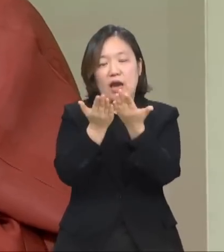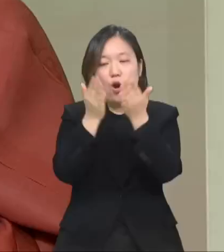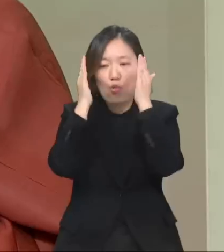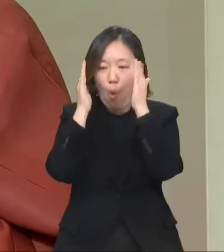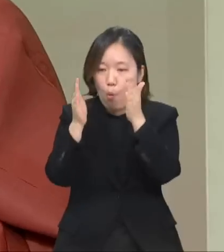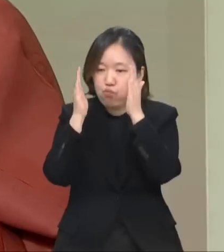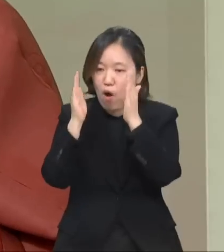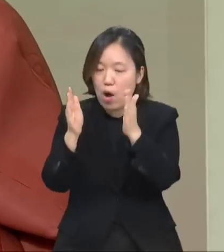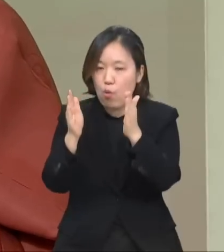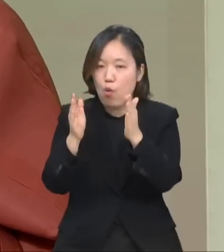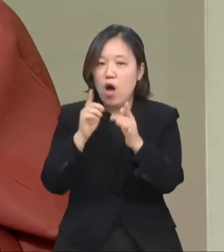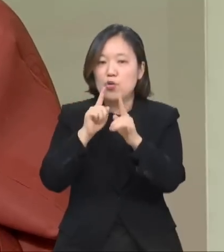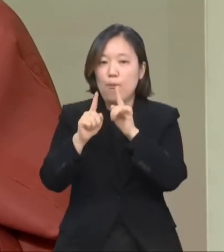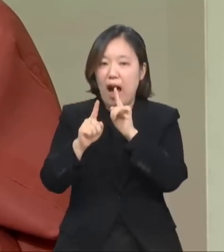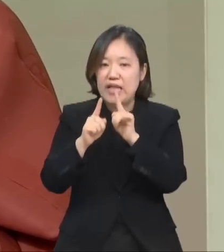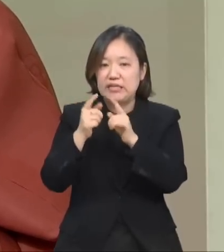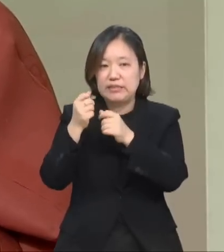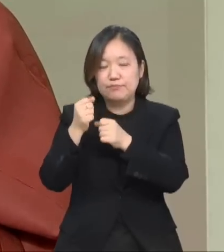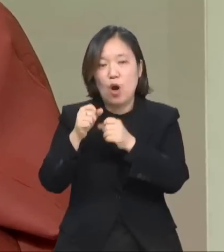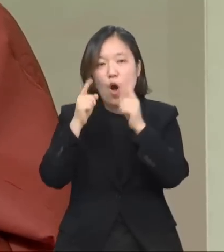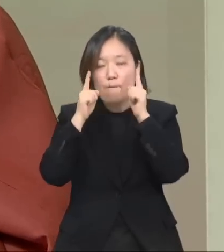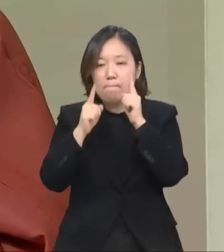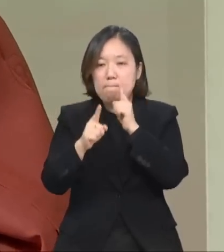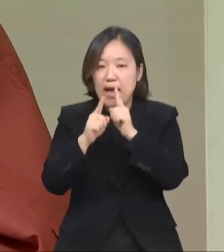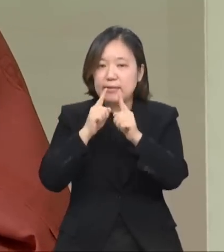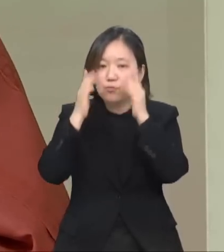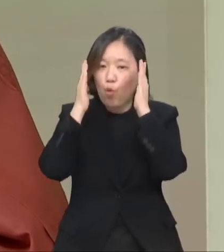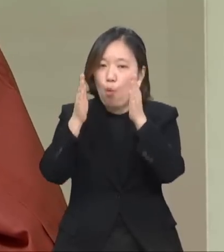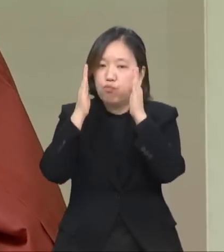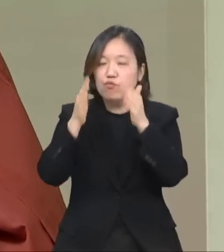그걸 우리가 꼭 명심해야 됩니다